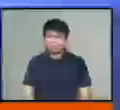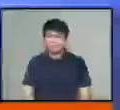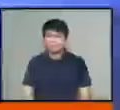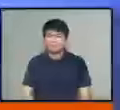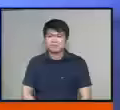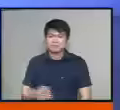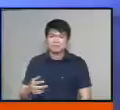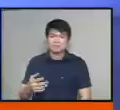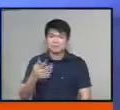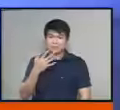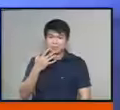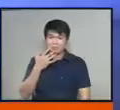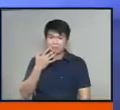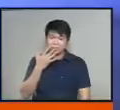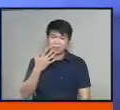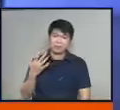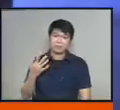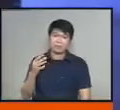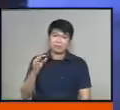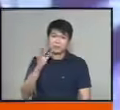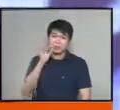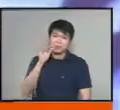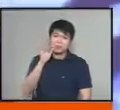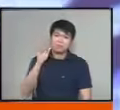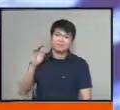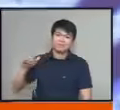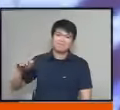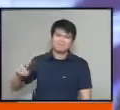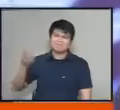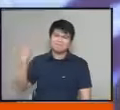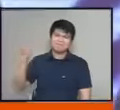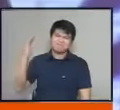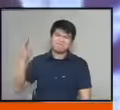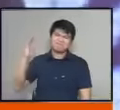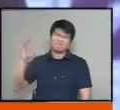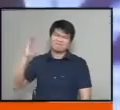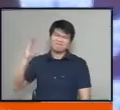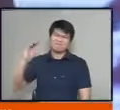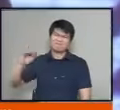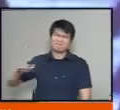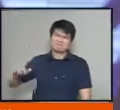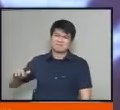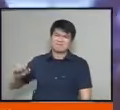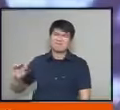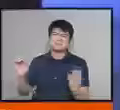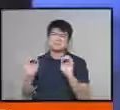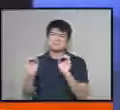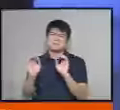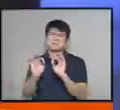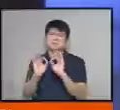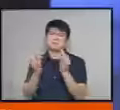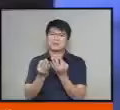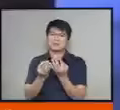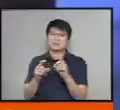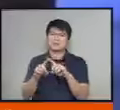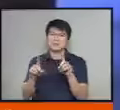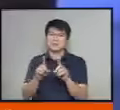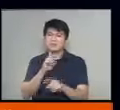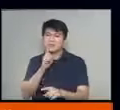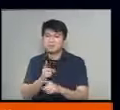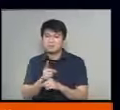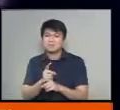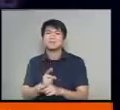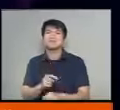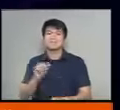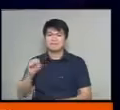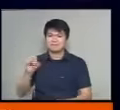Nakatikim ka na ba ng marijuana? Nung bata pa po ako, nung wala pa po ang pamilya. Yan ang totoo. Opo, nakatikim po